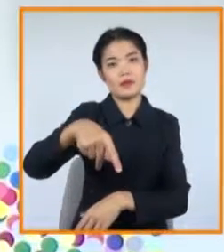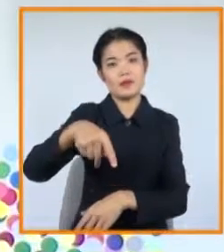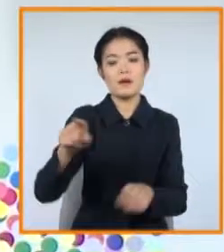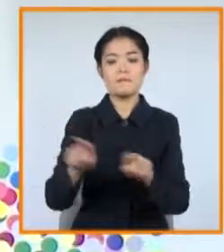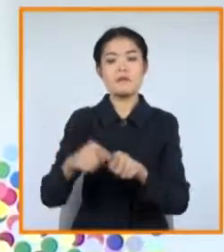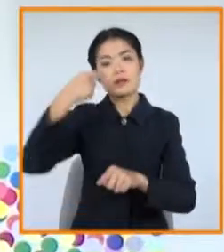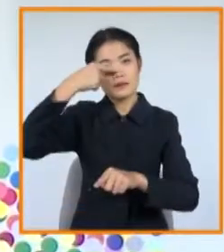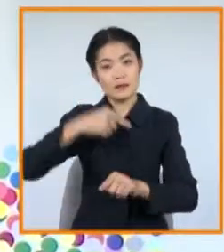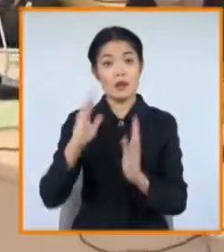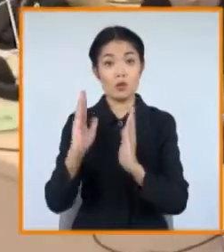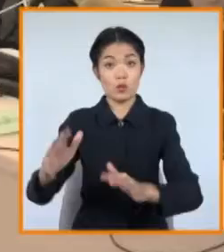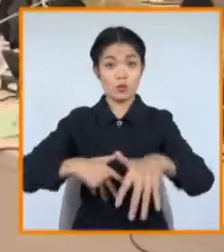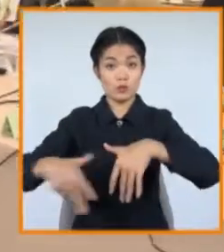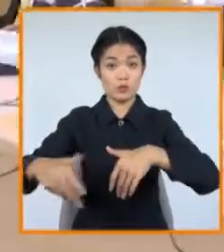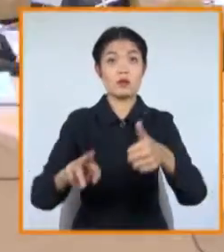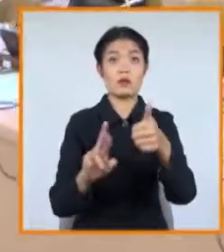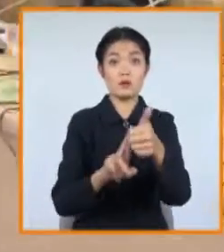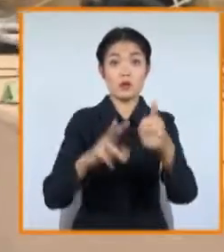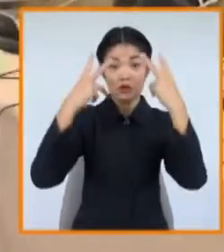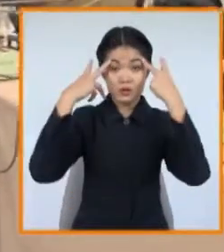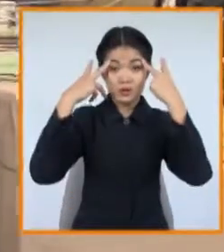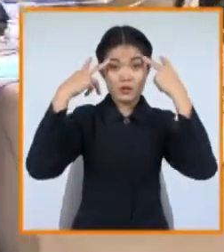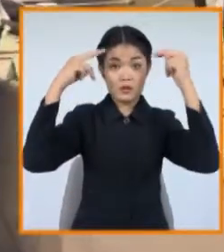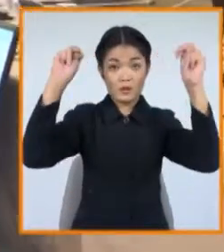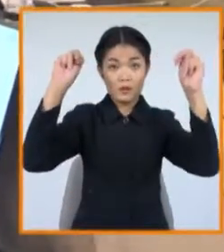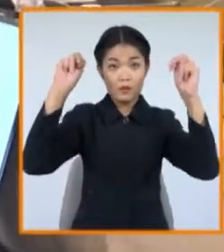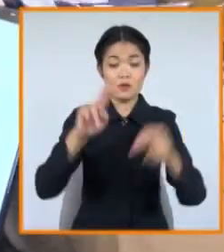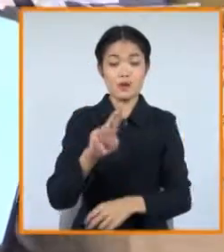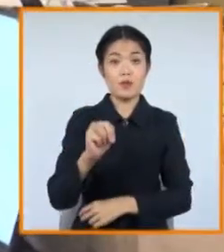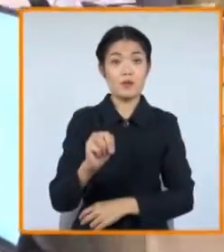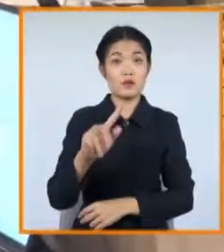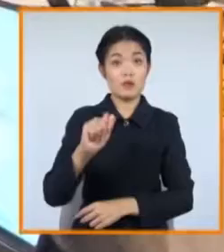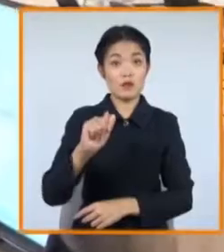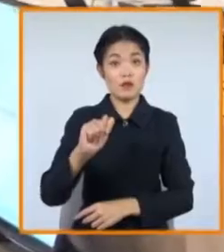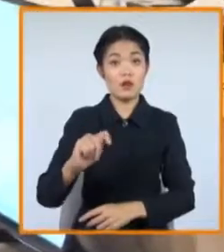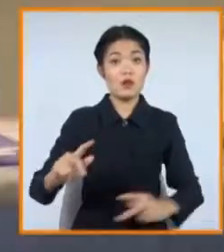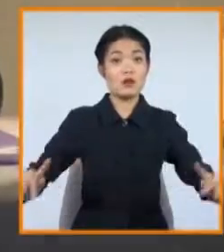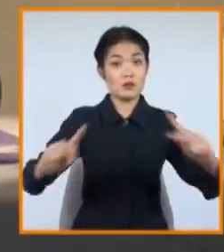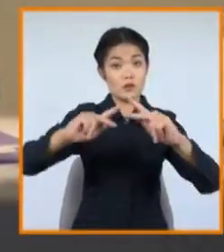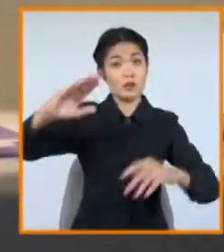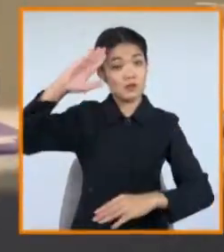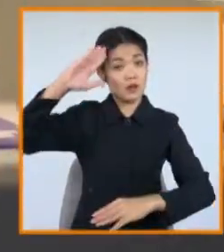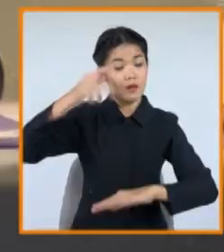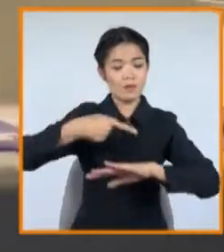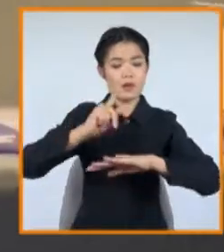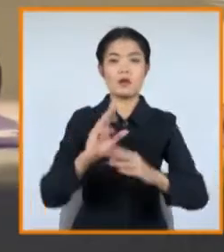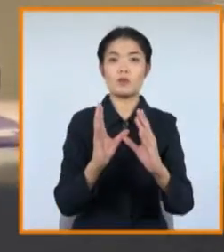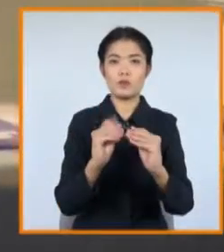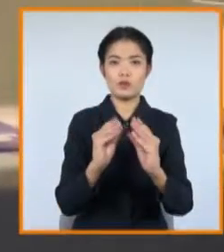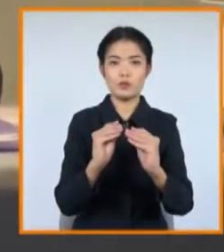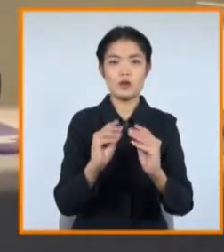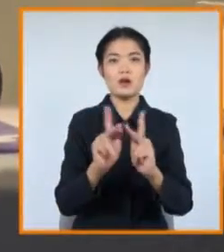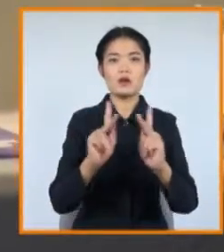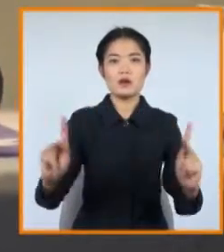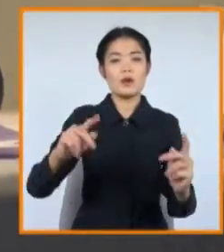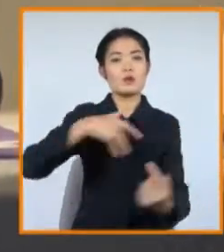ทย ด้านพลเอกประวิตรวงษ์สุวรรณรองนายกรัฐมนตรีรัฐมนตรีว่าการกระทรวงกลาโหมก็เป็นประธานการประชุมคณะกรรมการสิ่งแวดล้อม